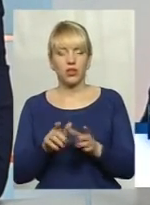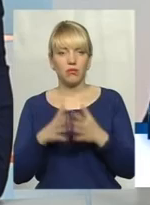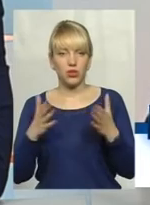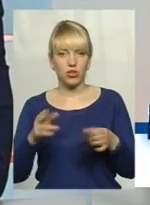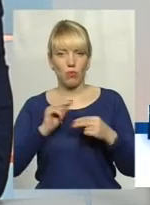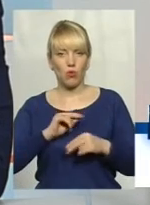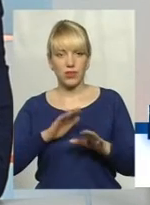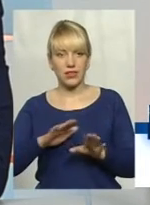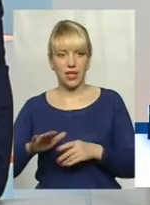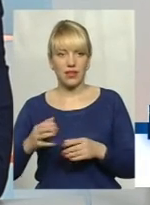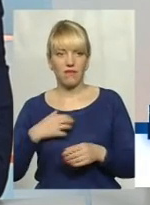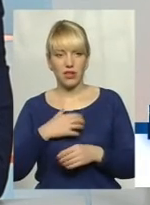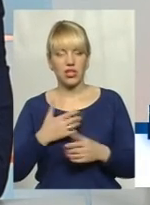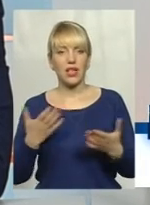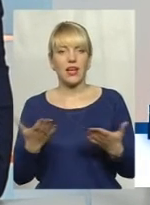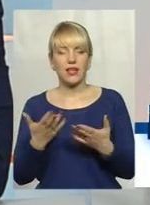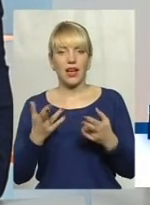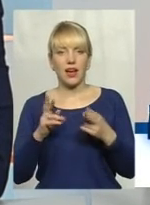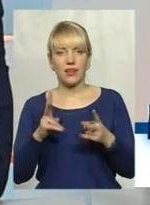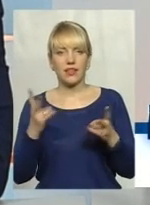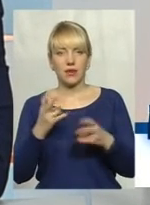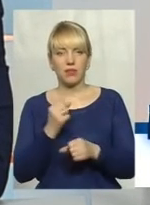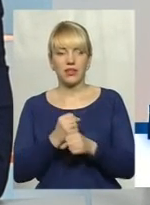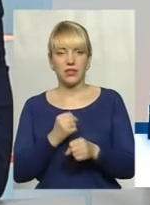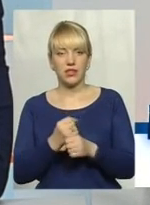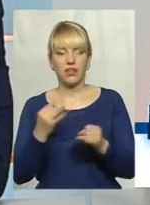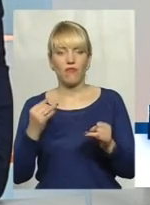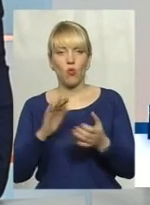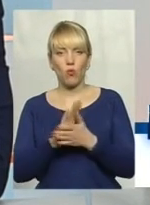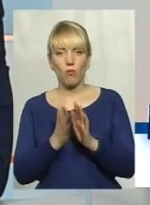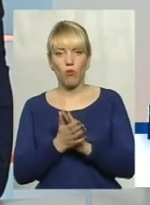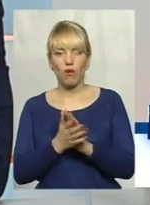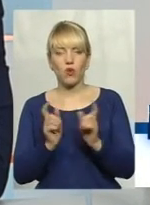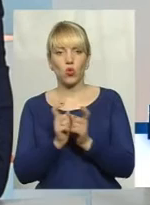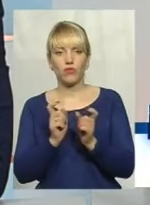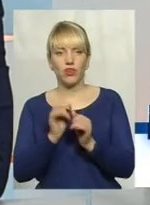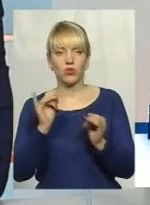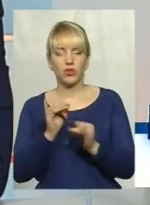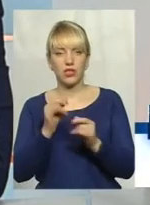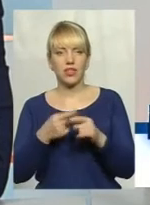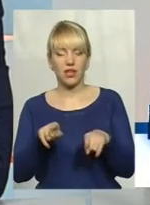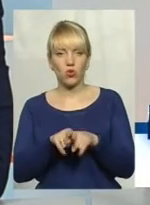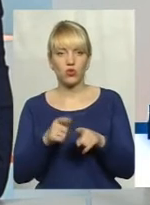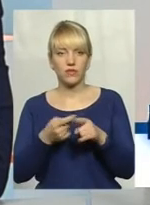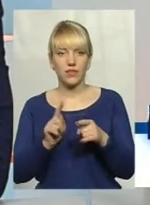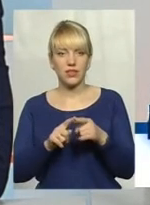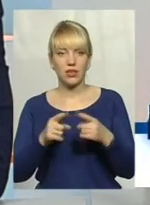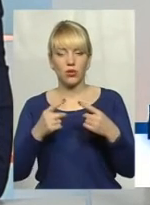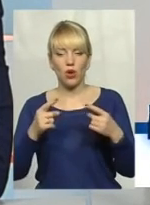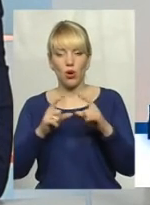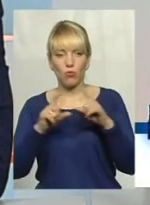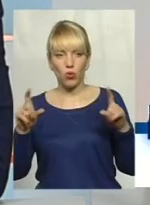посади, можливо, яким чином діяти в умовах конфлікту інтересів. Також в цій брошурі ми